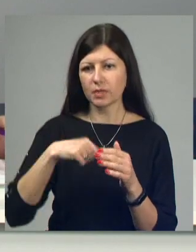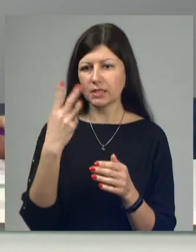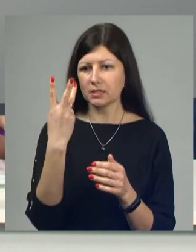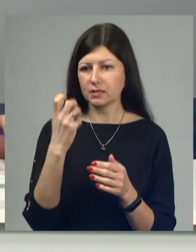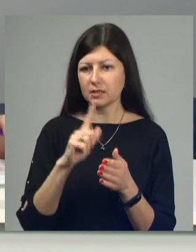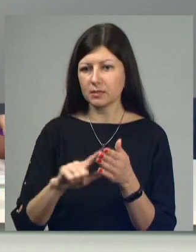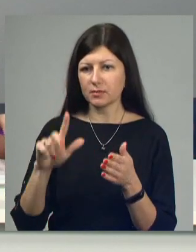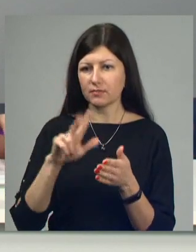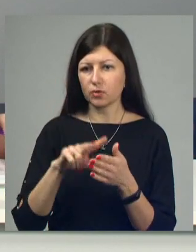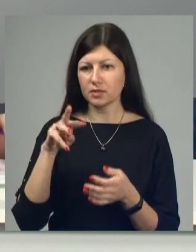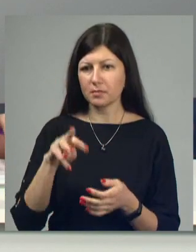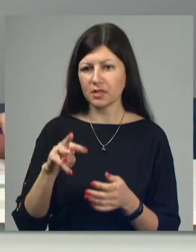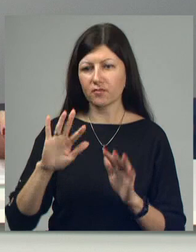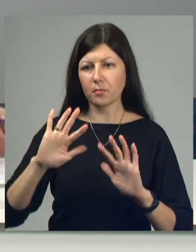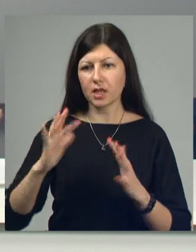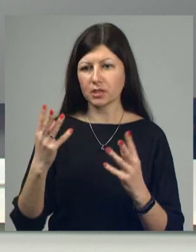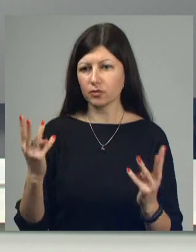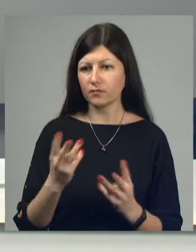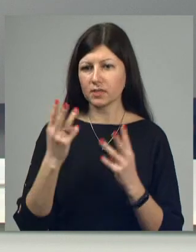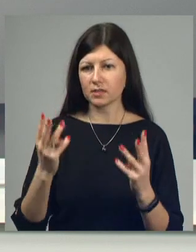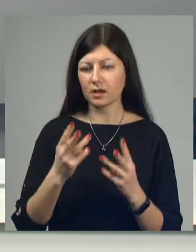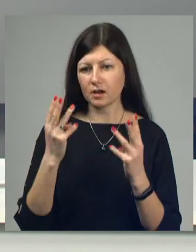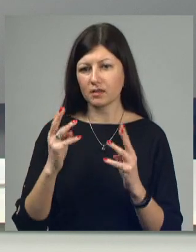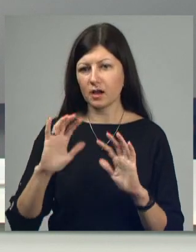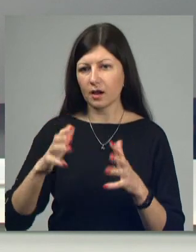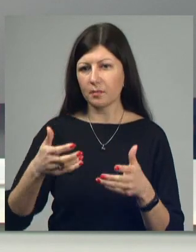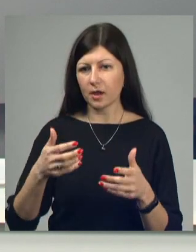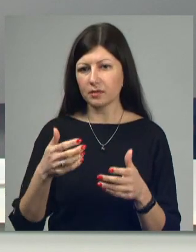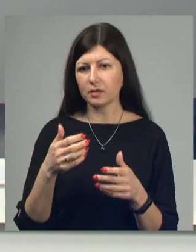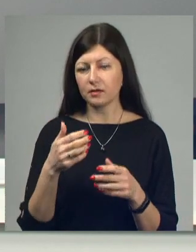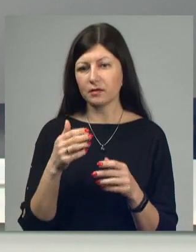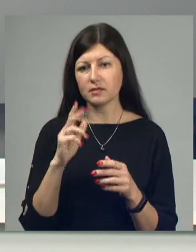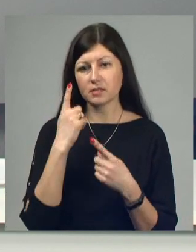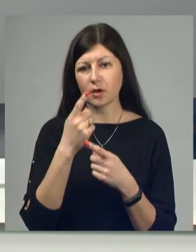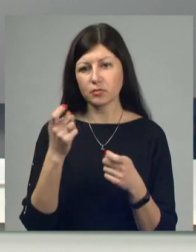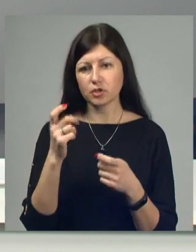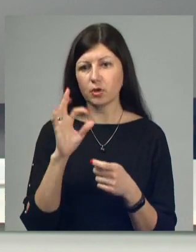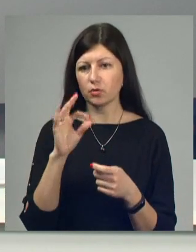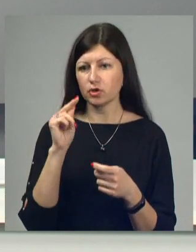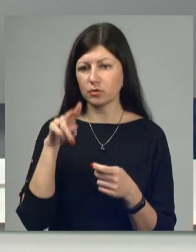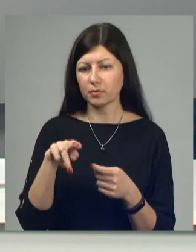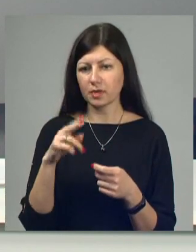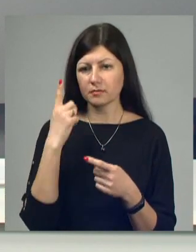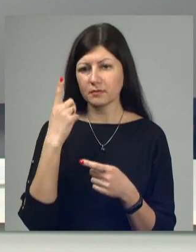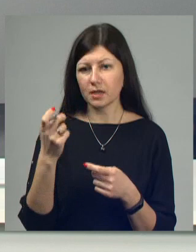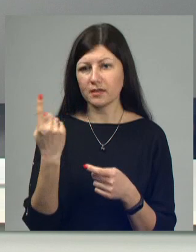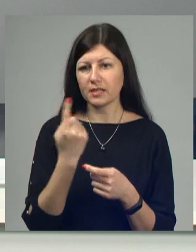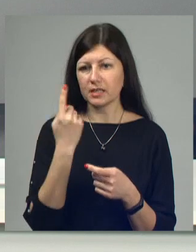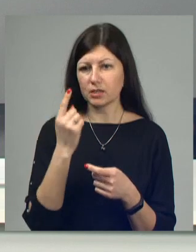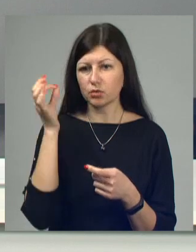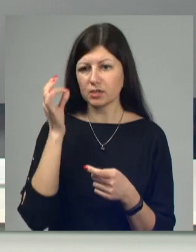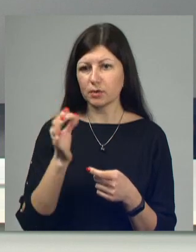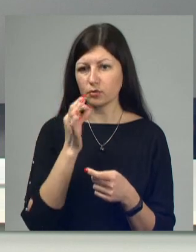378 метров произошло возгорание проходческого комбайна. Сообщение о ЧП поступило в единую диспетчерскую службу